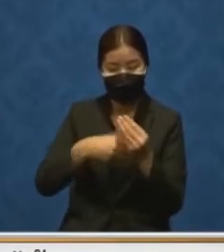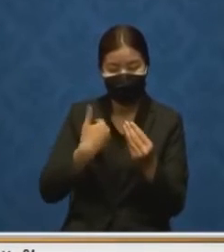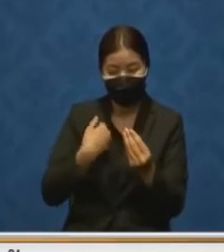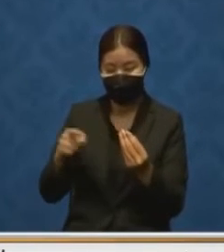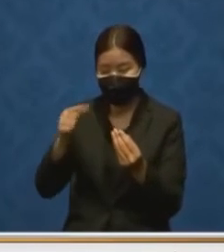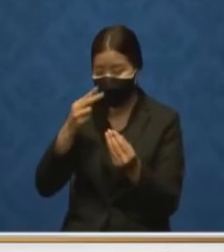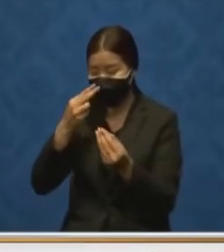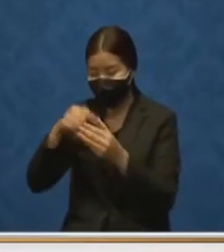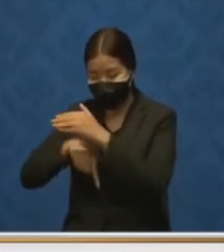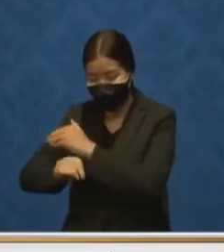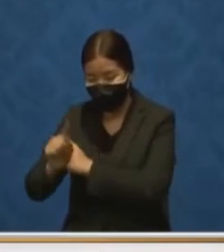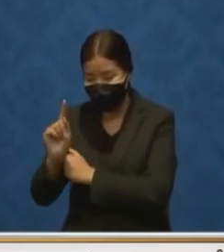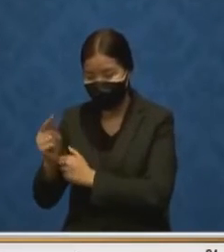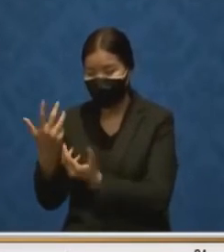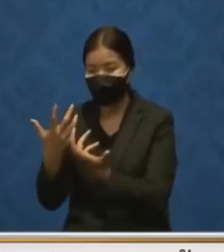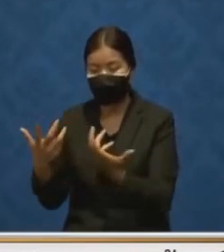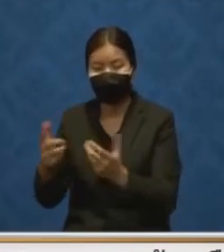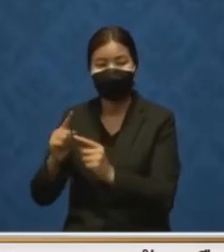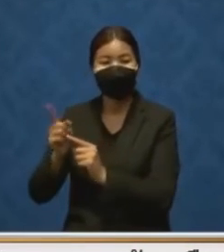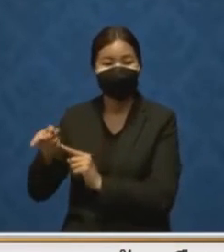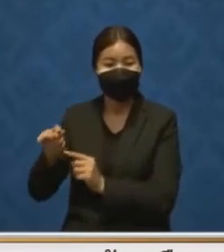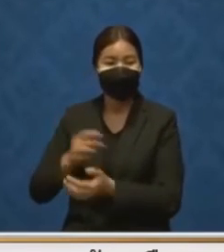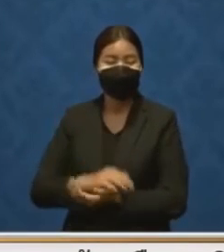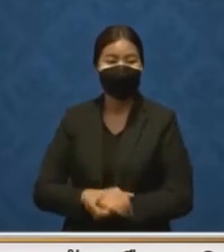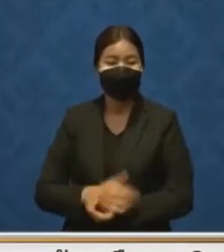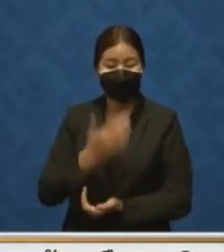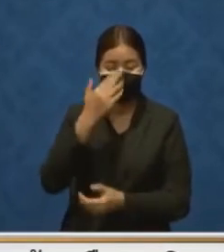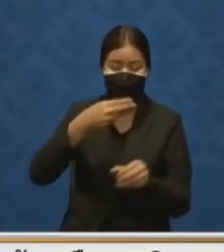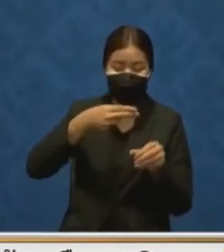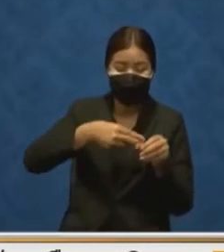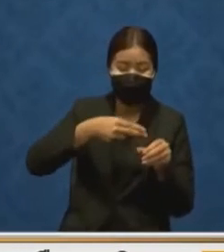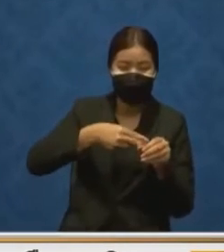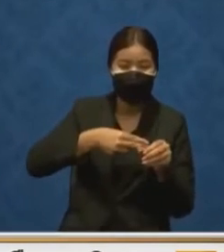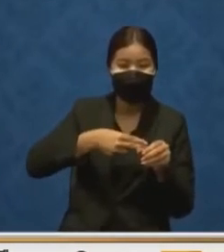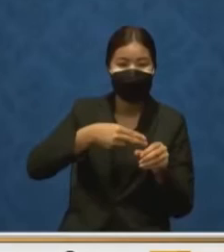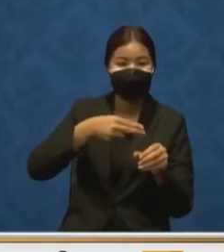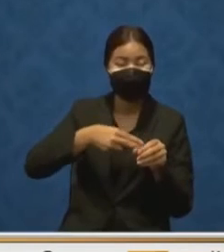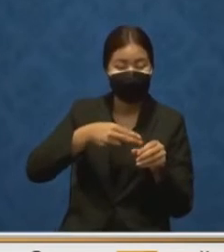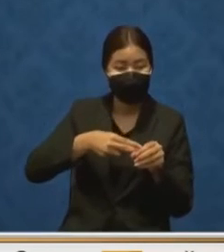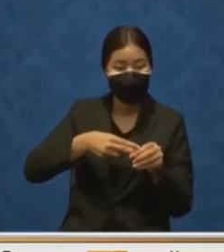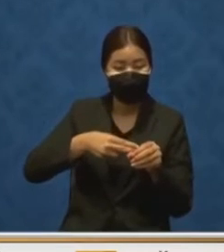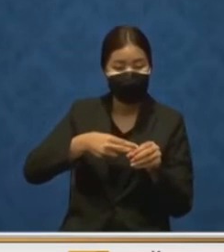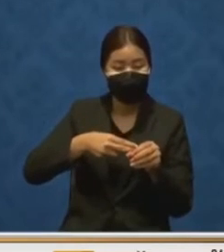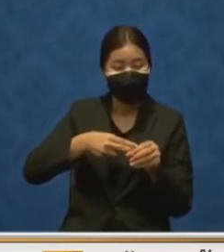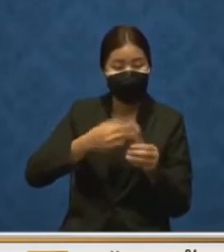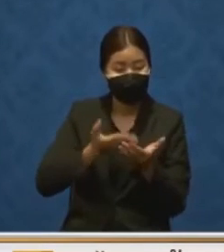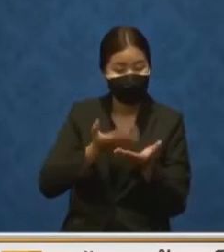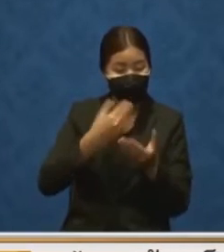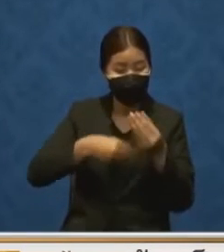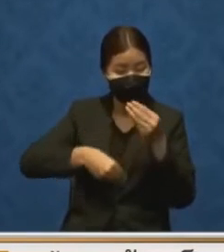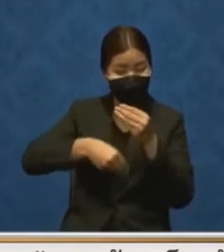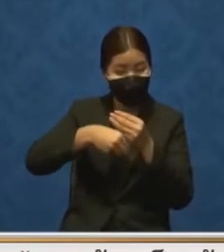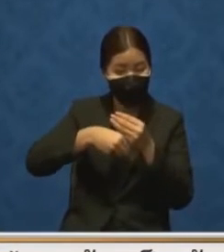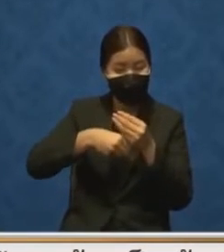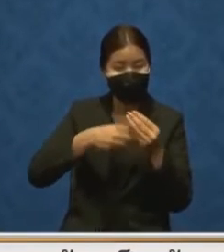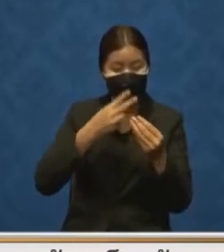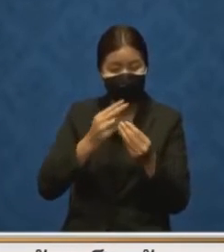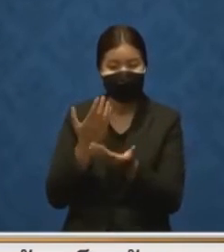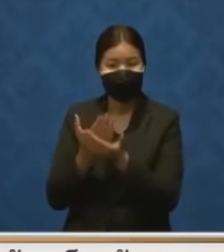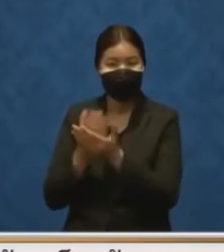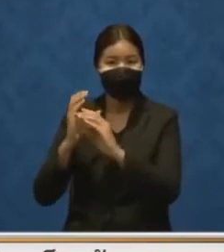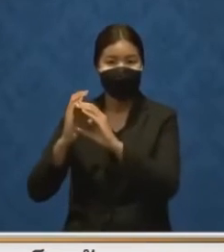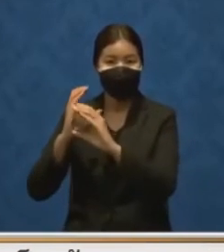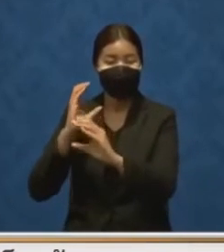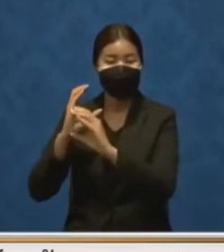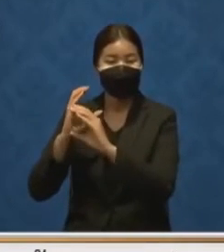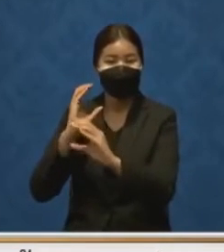นส่งที่แงขึ้นจริงเพราะราคาน้มนแงขึ้นแล้วกแงข้นทงโลกแต่เราจึงกำกับตัวเล่งเงินเฟอร์